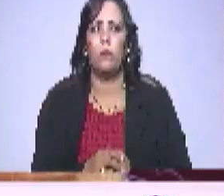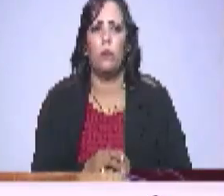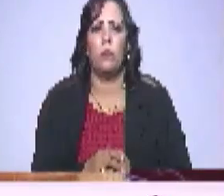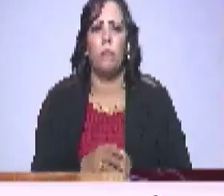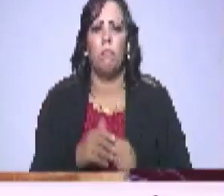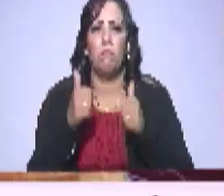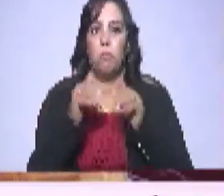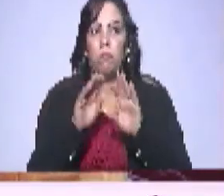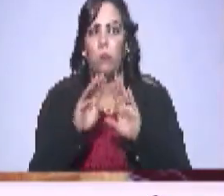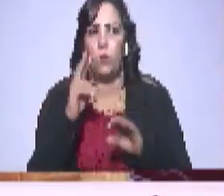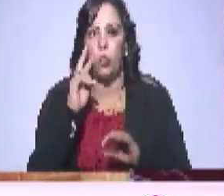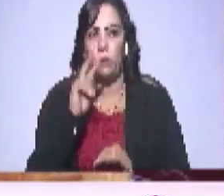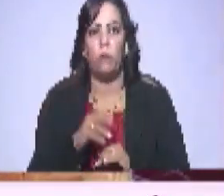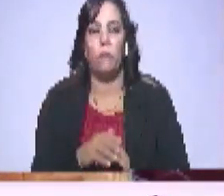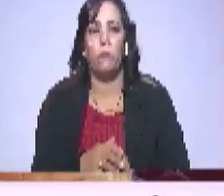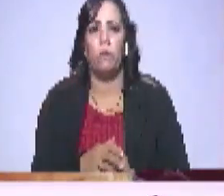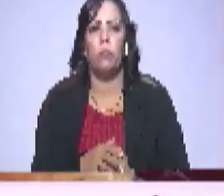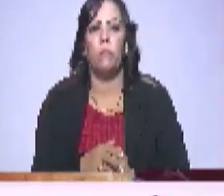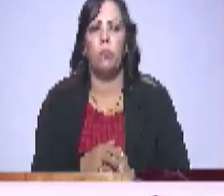تمام كده.